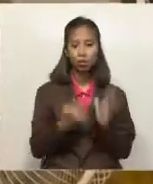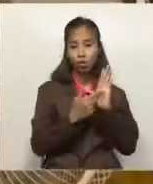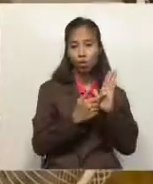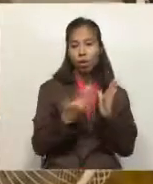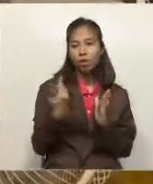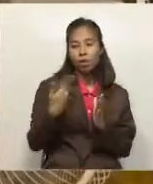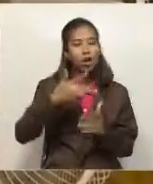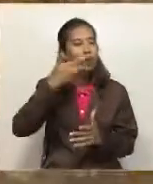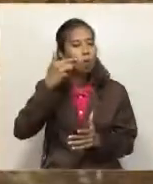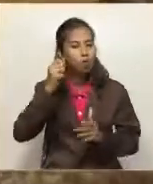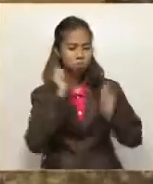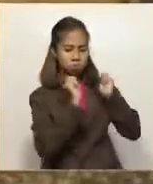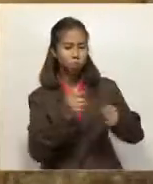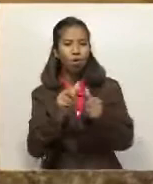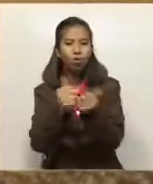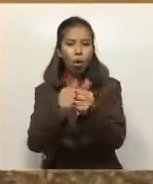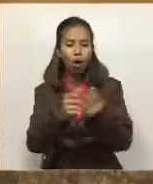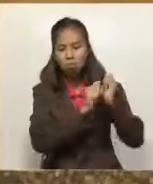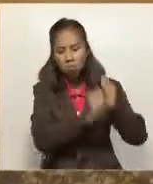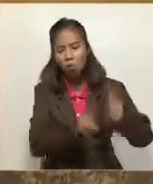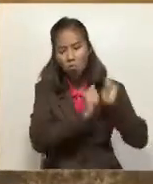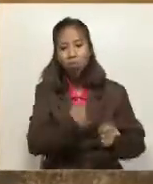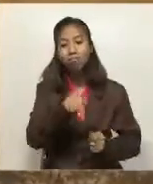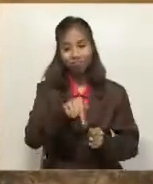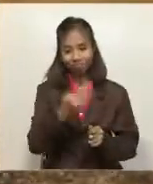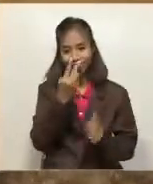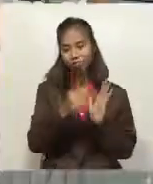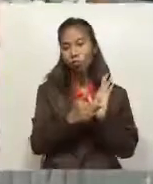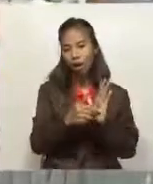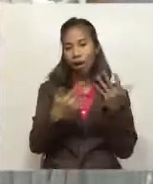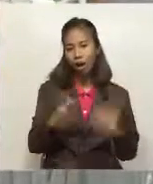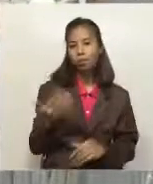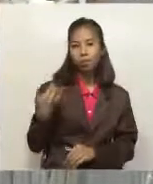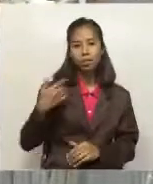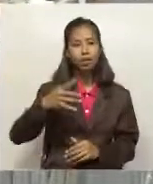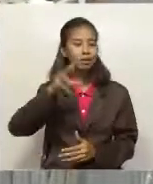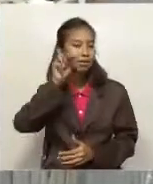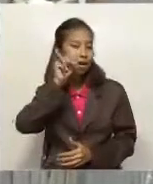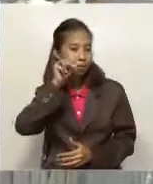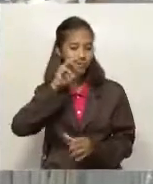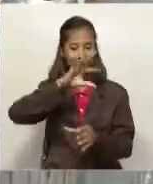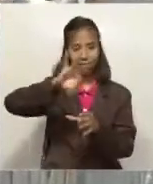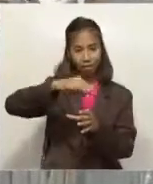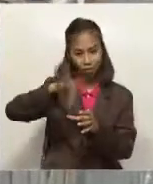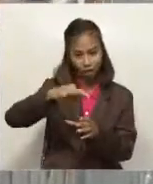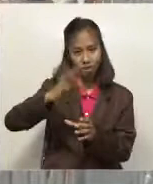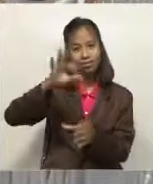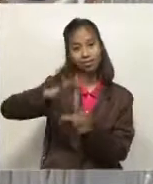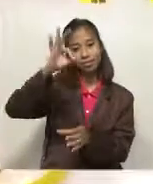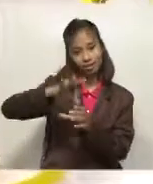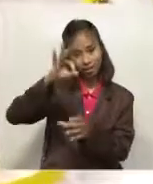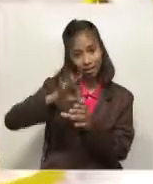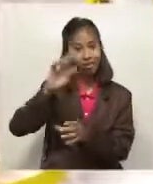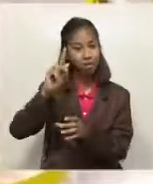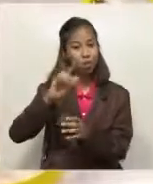ทำขนมตุ๊บตับให้ชมกันด้วยนะคะนอกจากนี้ก็ยังมีเครื่องดื่มค่ะมีทั้งกาแฟชานมชาเขียวในแบ